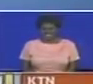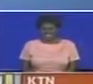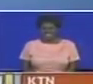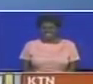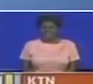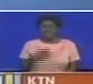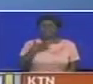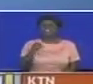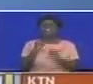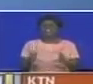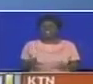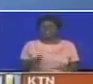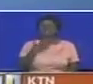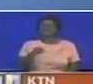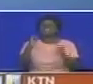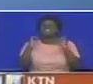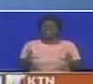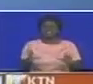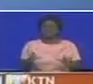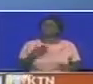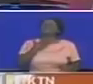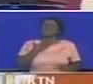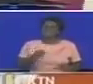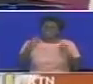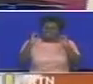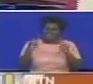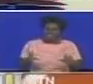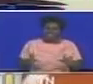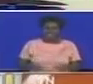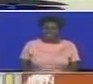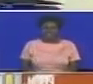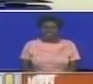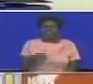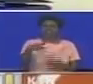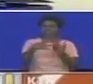Atutaki, atutaki, we don't want. Yuvula umenikob.